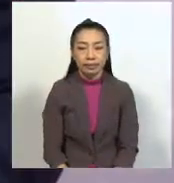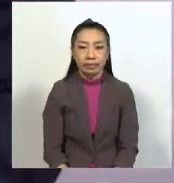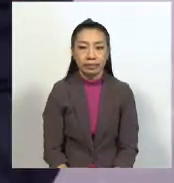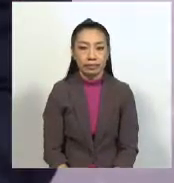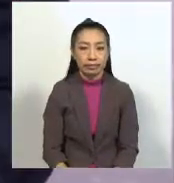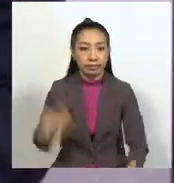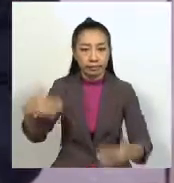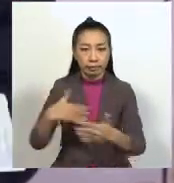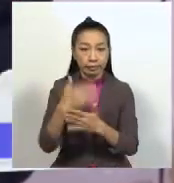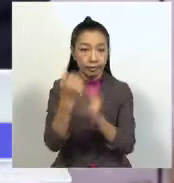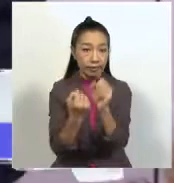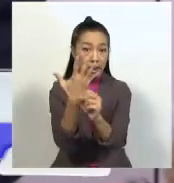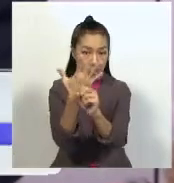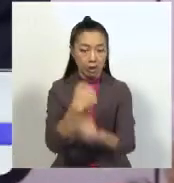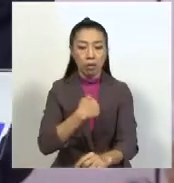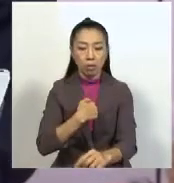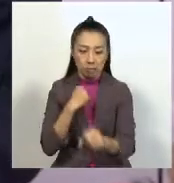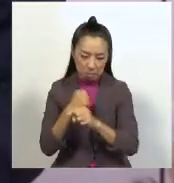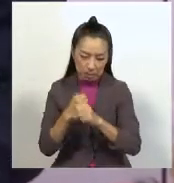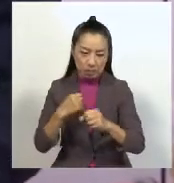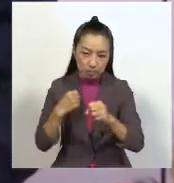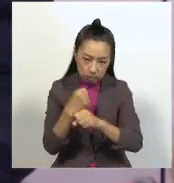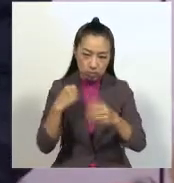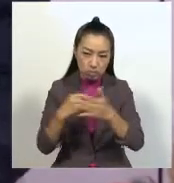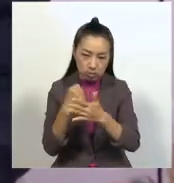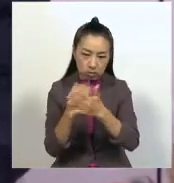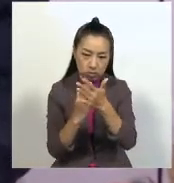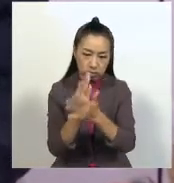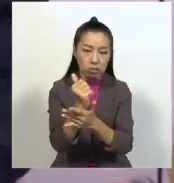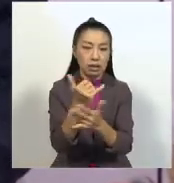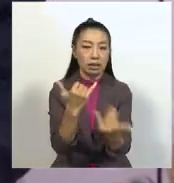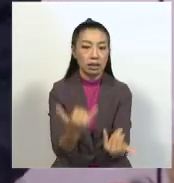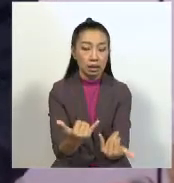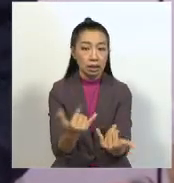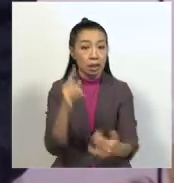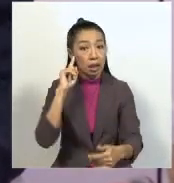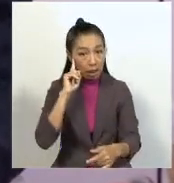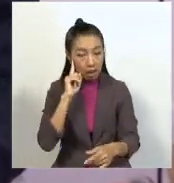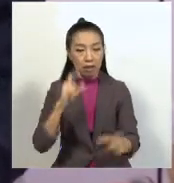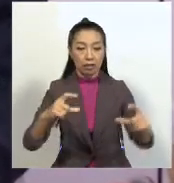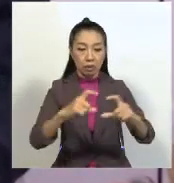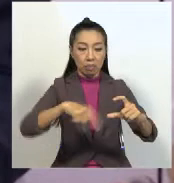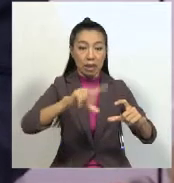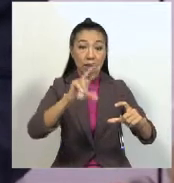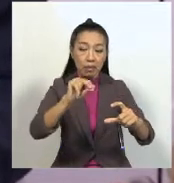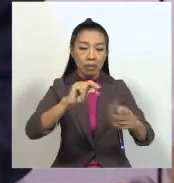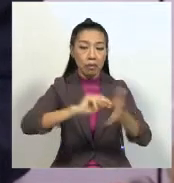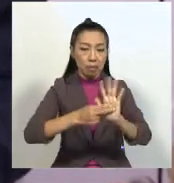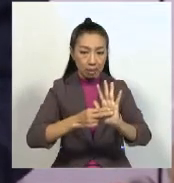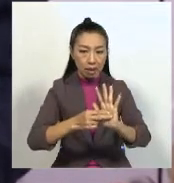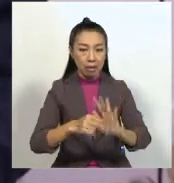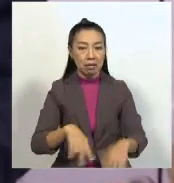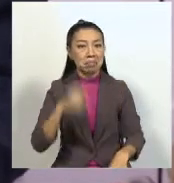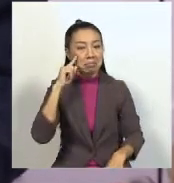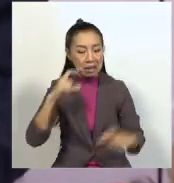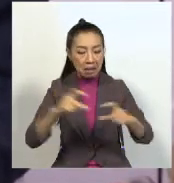ผ่านมาผมก็สามารถทำตรงนี้ขึ้นมาได้ยกระดับขึ้นมามากมายวันนี้เรียกว่าหลักประกันสุขภาพทั่วหน้าไม่ใช่30บาท